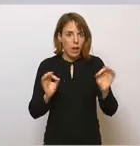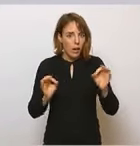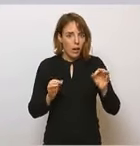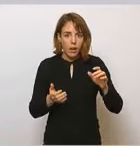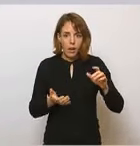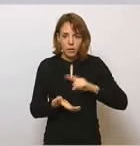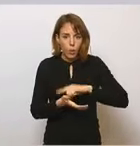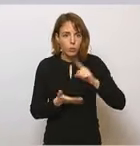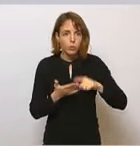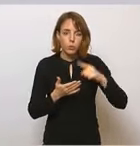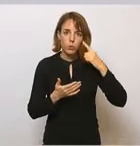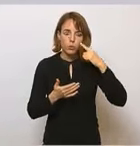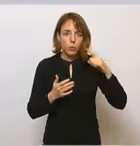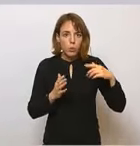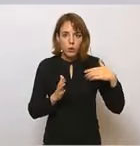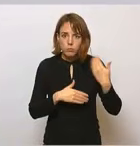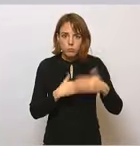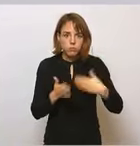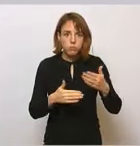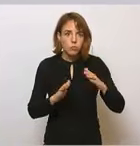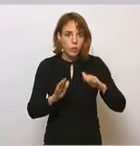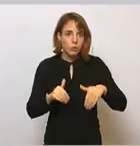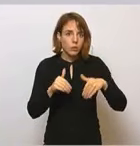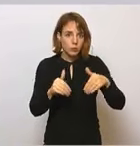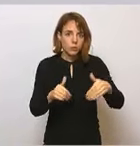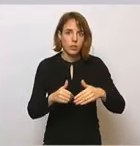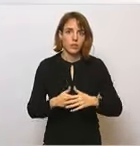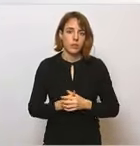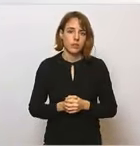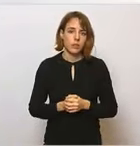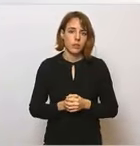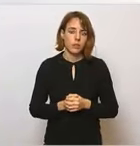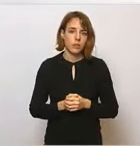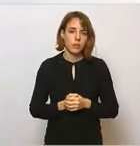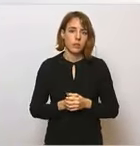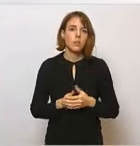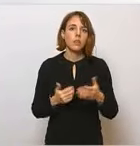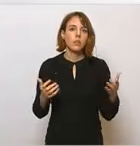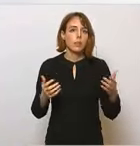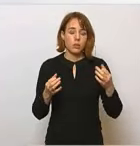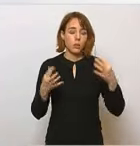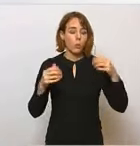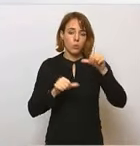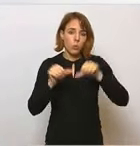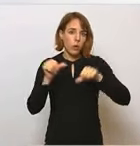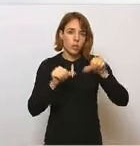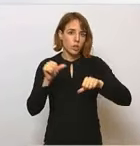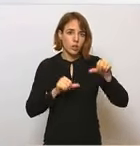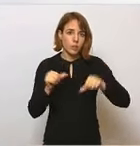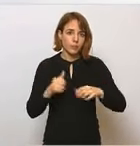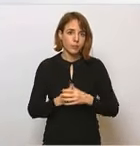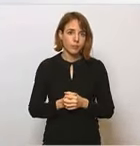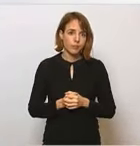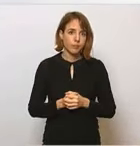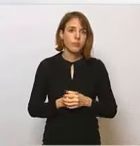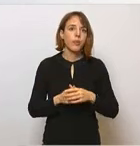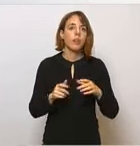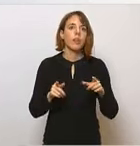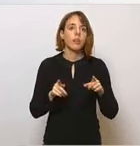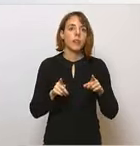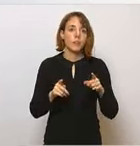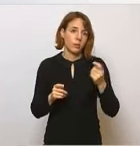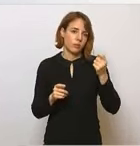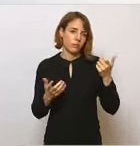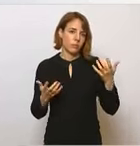pour continuer de militer pour elles-mêmes dans cet environnement très concurrentiel. Alors, je